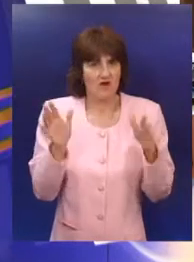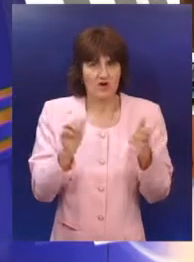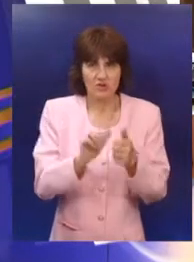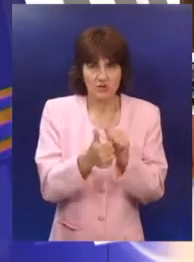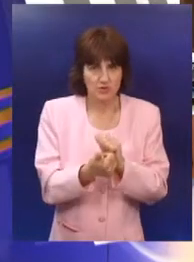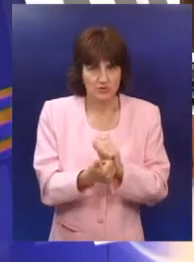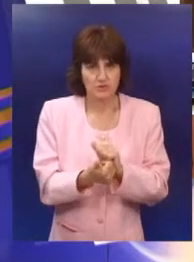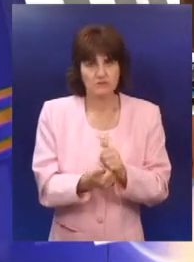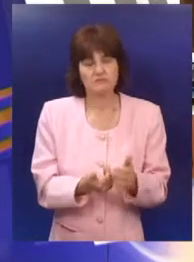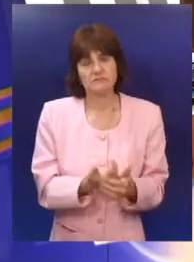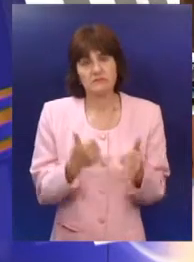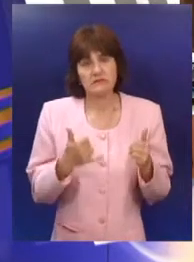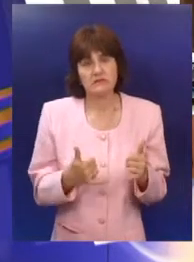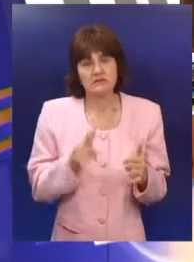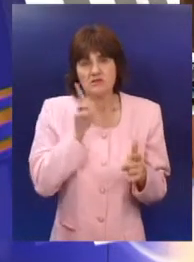mnogo veći.